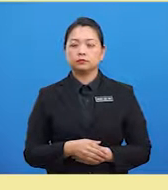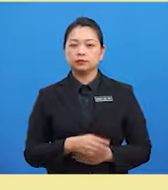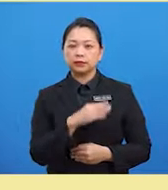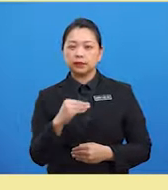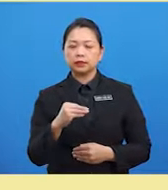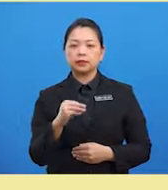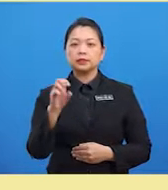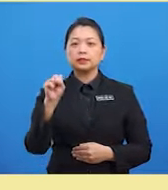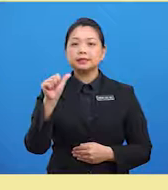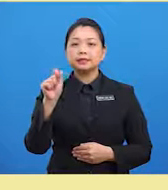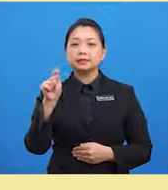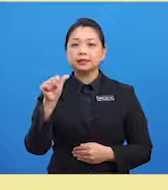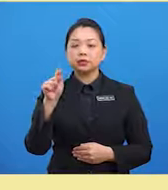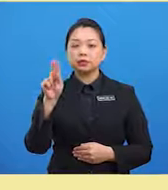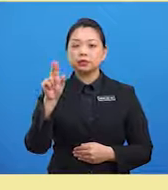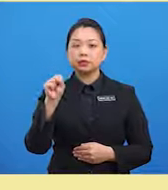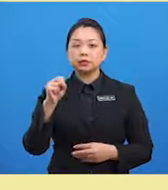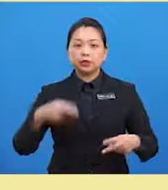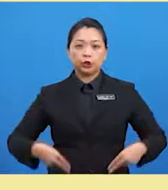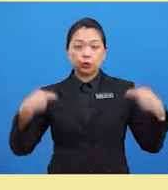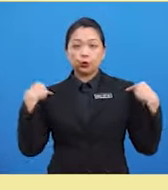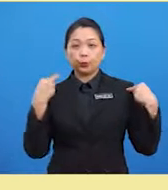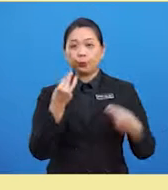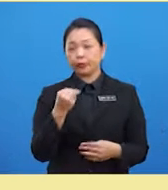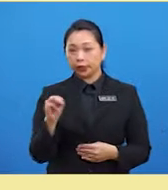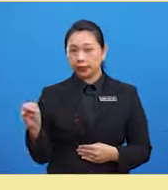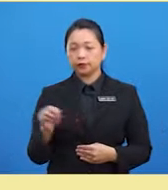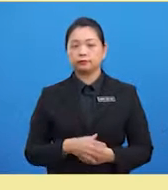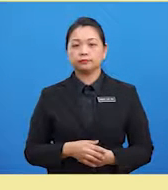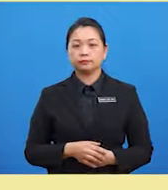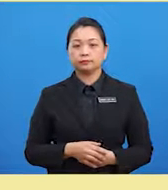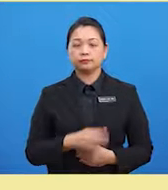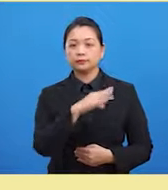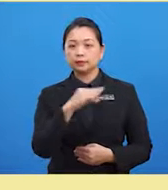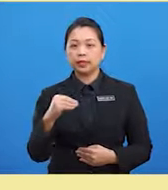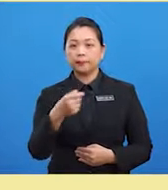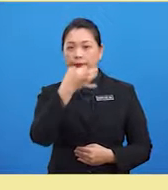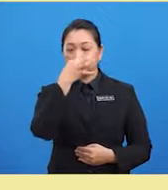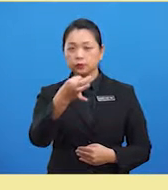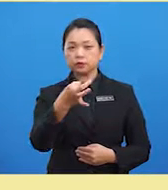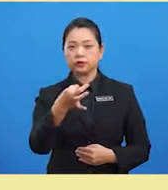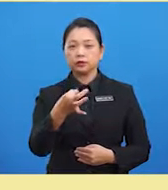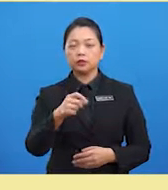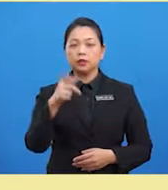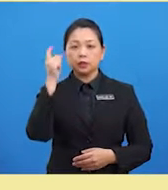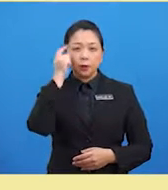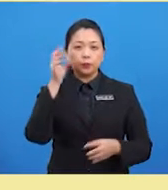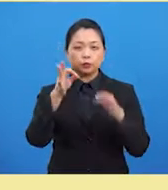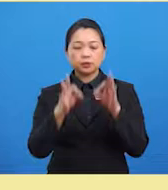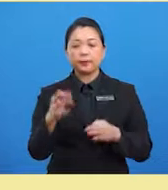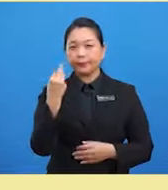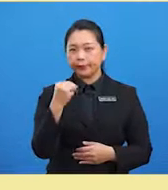status hidup mereka dan seterusnya mempengaruhi keputusan mereka dalam